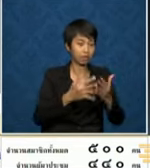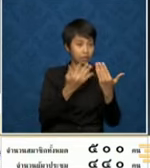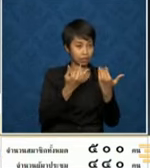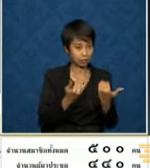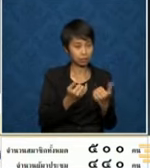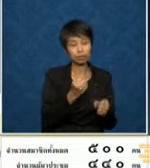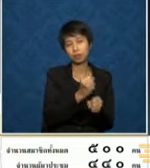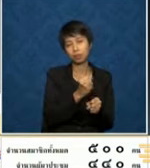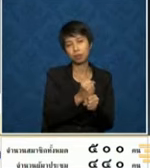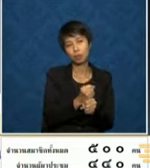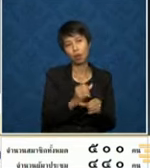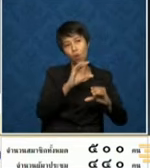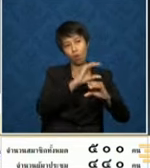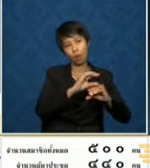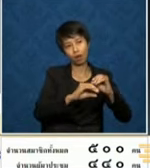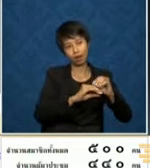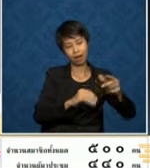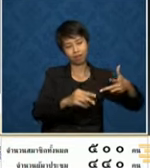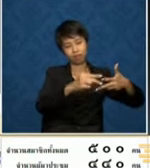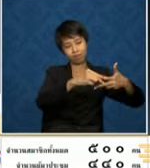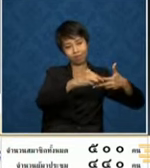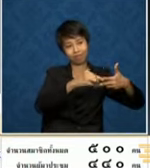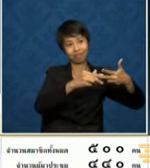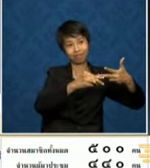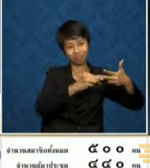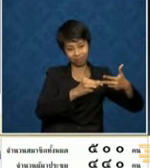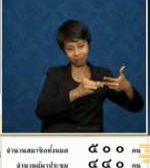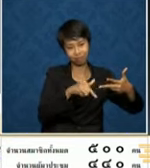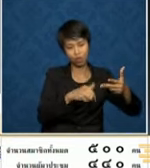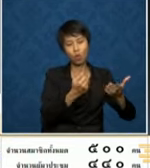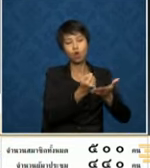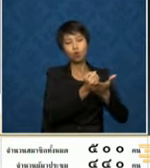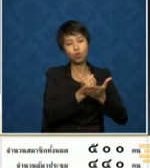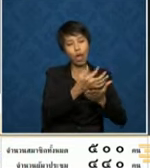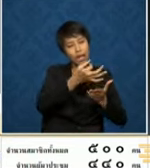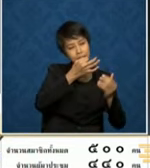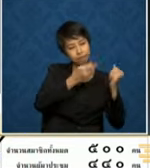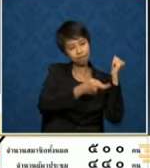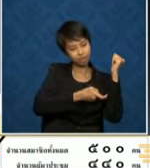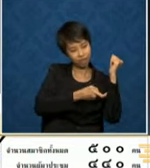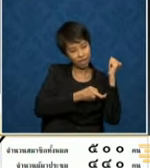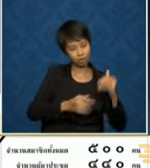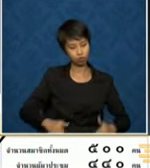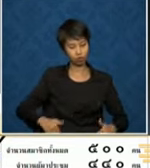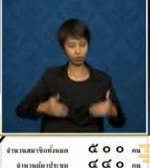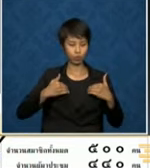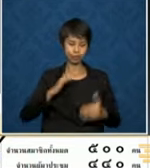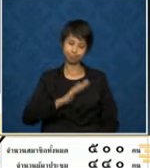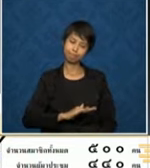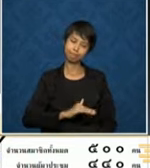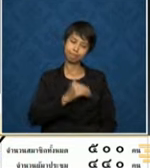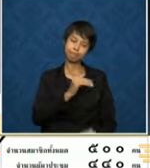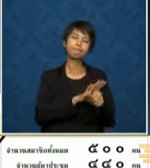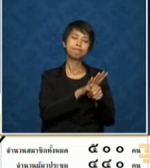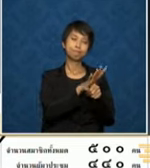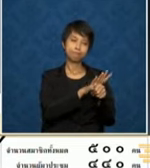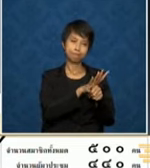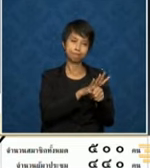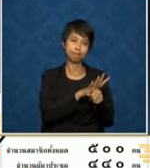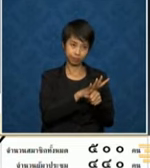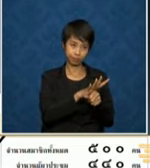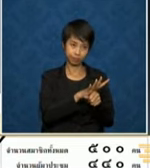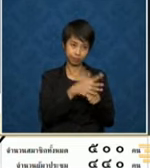งการชะลอการขายยางก็เป็นโครงการที่ทำให้พี่น้องชาวสวนยางนะครับก็มีชีวิตที่ดีขึ้นระดับหนึ่งถ้า